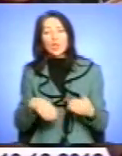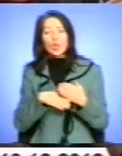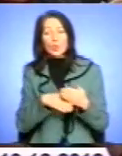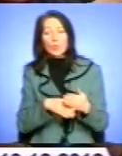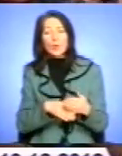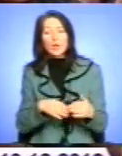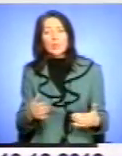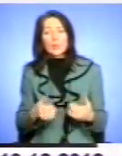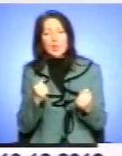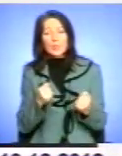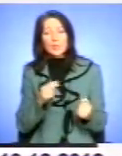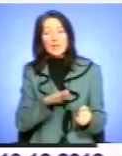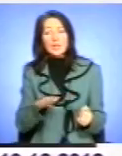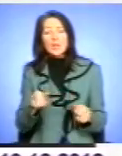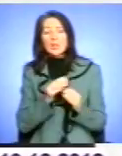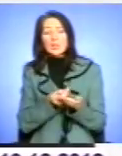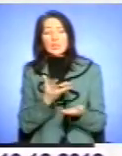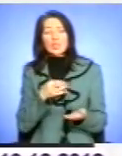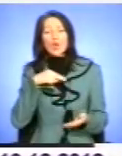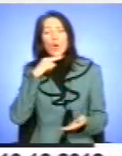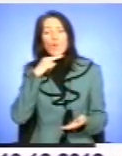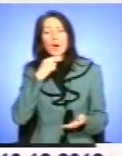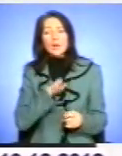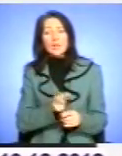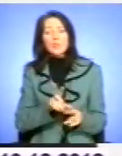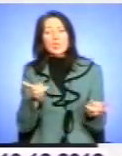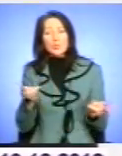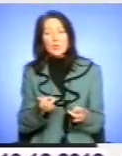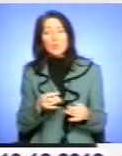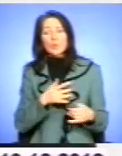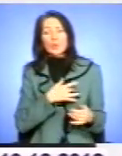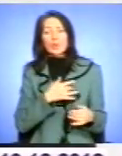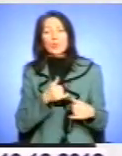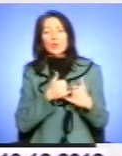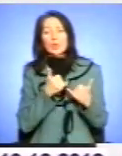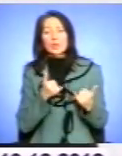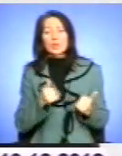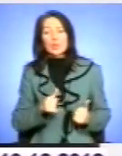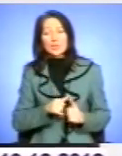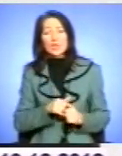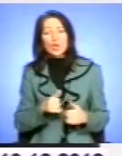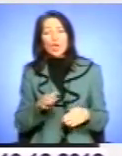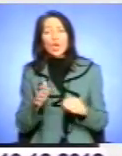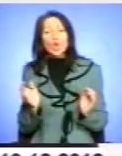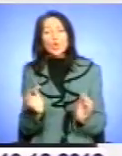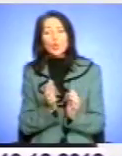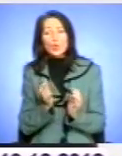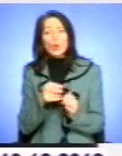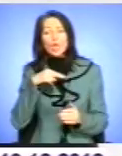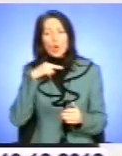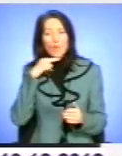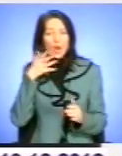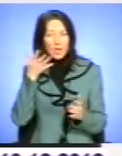найціннішим – увагою. Найбільше їм потрібно дійсно щирої такої турботи, уваги. І ясно,